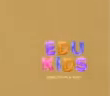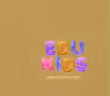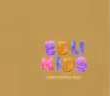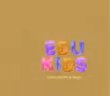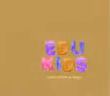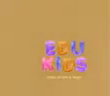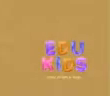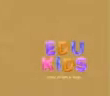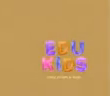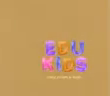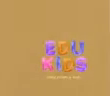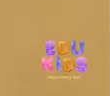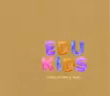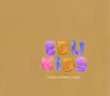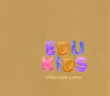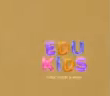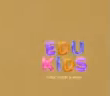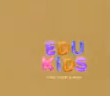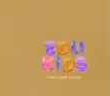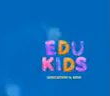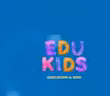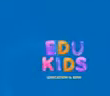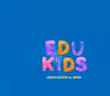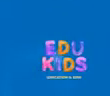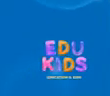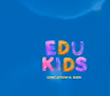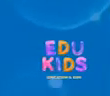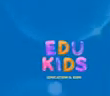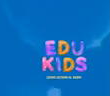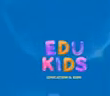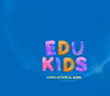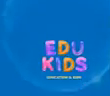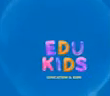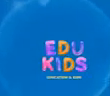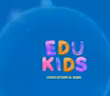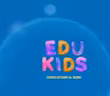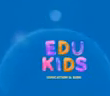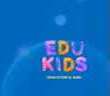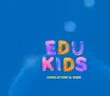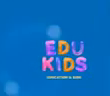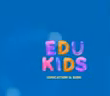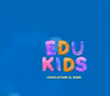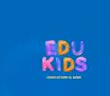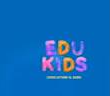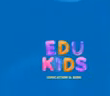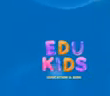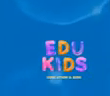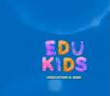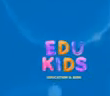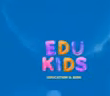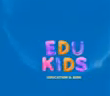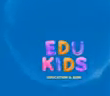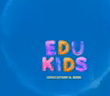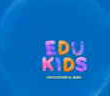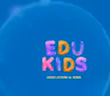elektr dvigatelga uzatiladi va uni harakatga keltiradi. 3-chi g'oya suvda katamaranga aylanadigan velosiped. Bu velosipedlar